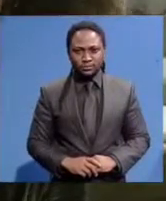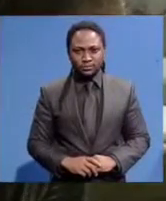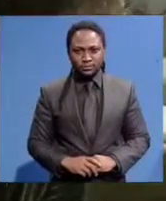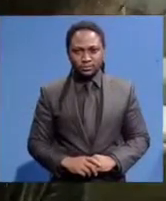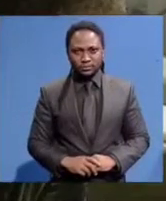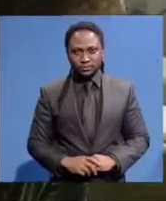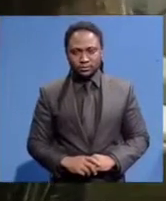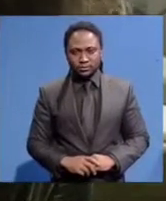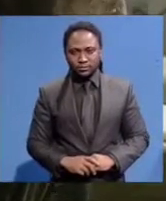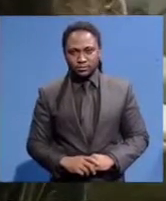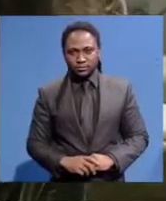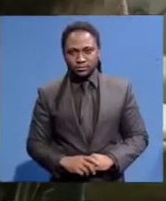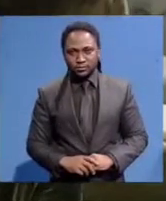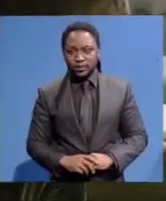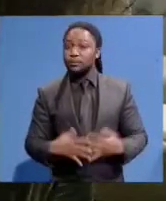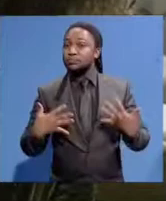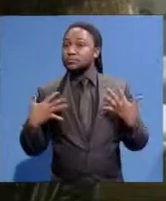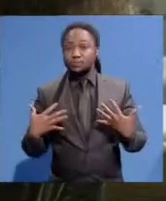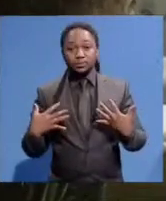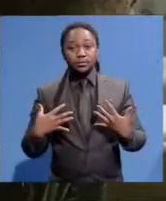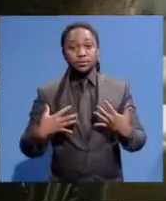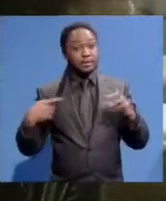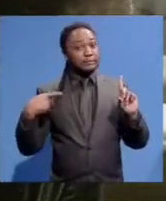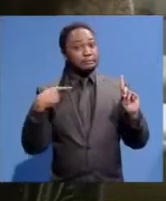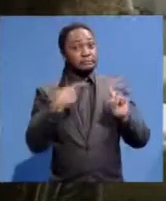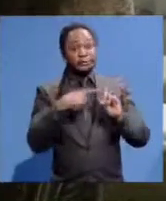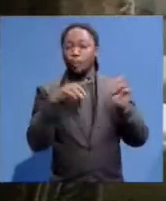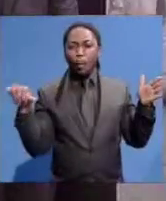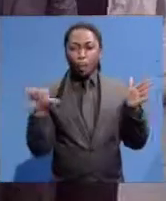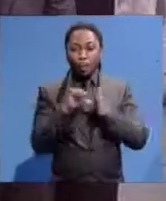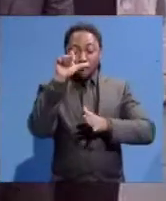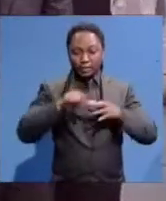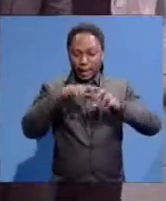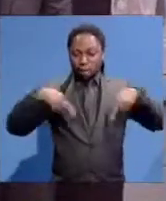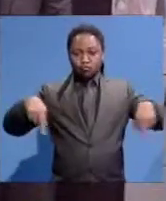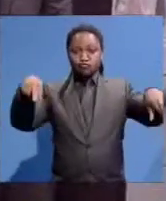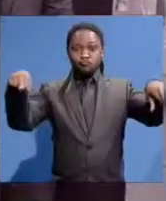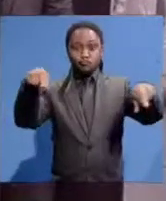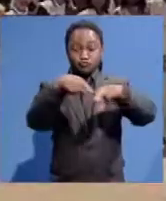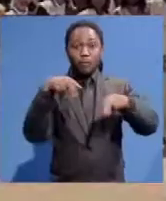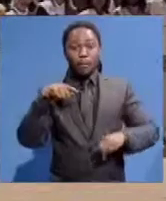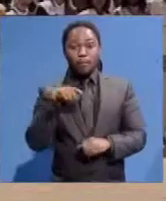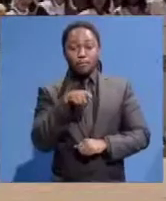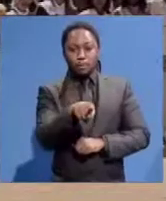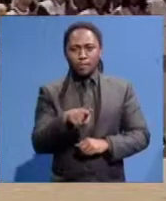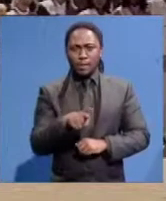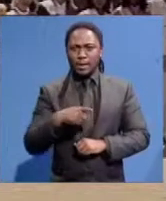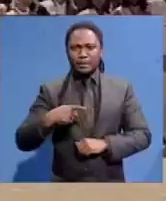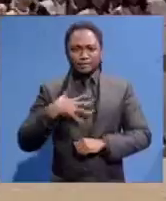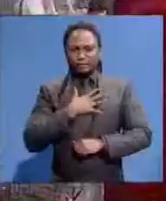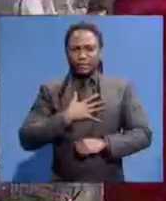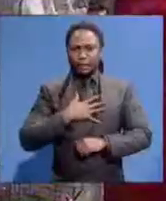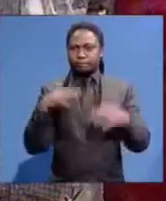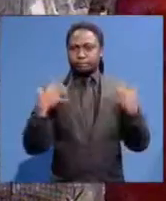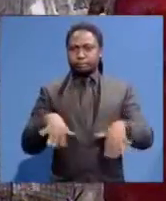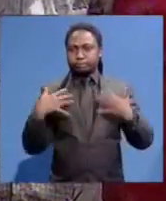Die vermoë gehad om elke persoon te laat voel asof hy of sy die belangrikste persoon in die kamer dan was. En dit was net so oplettend om te sien,